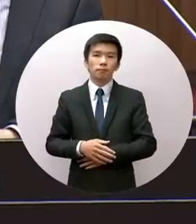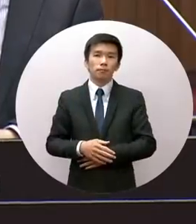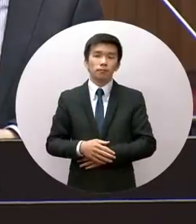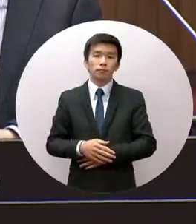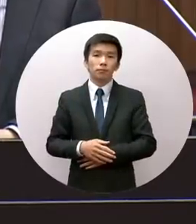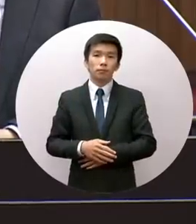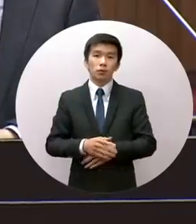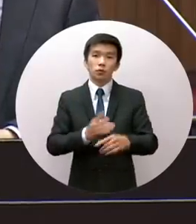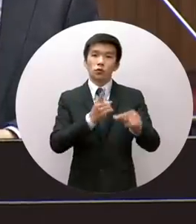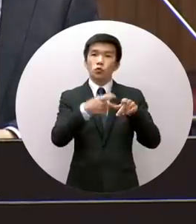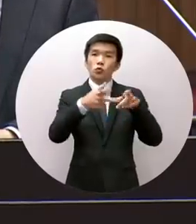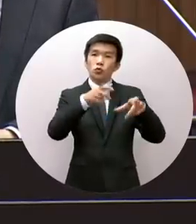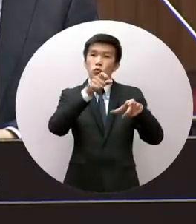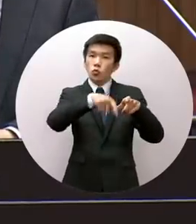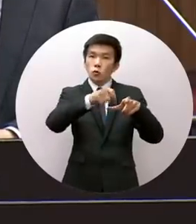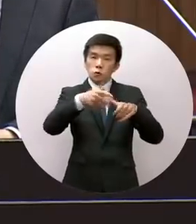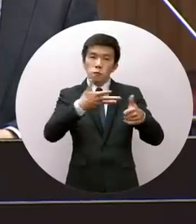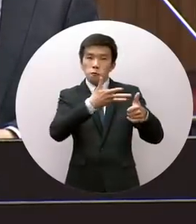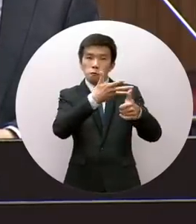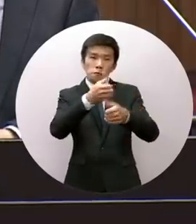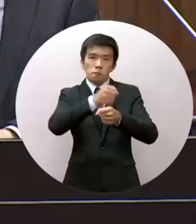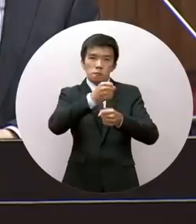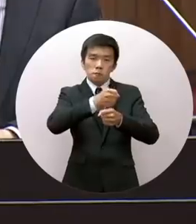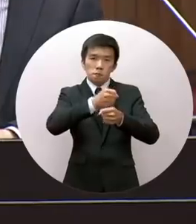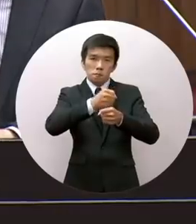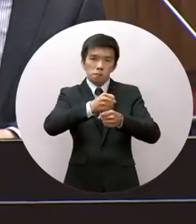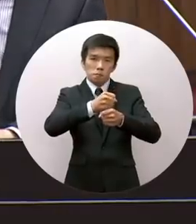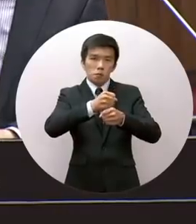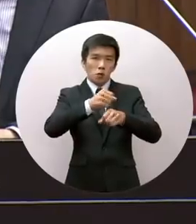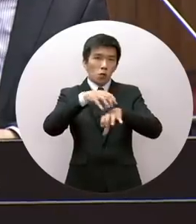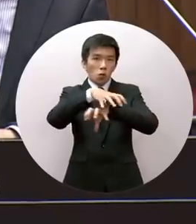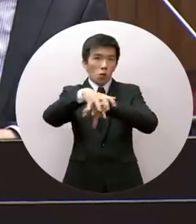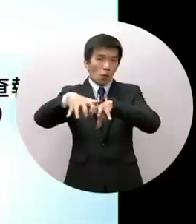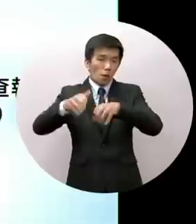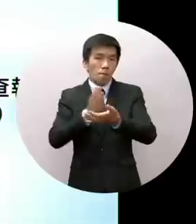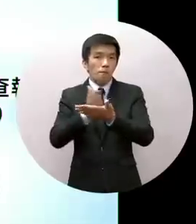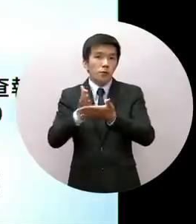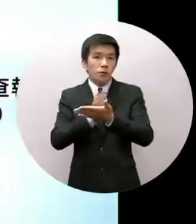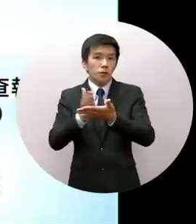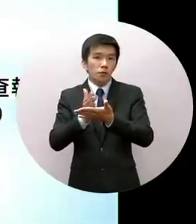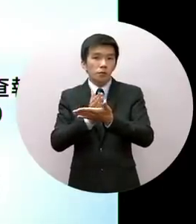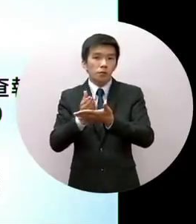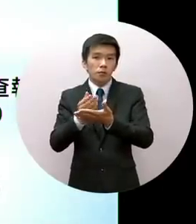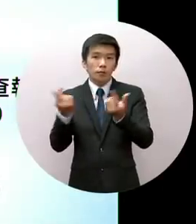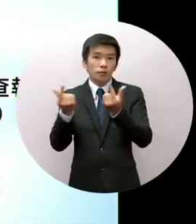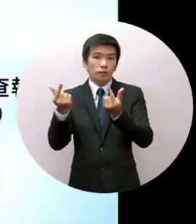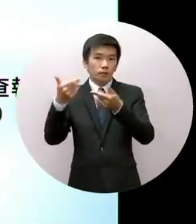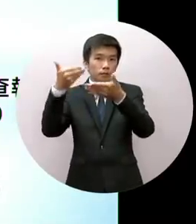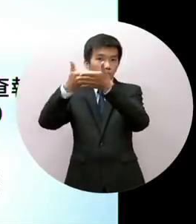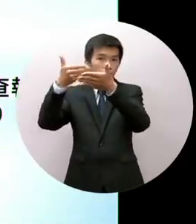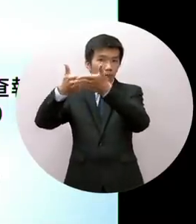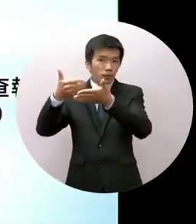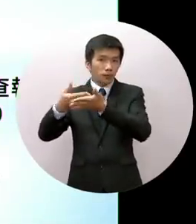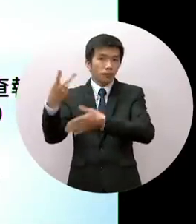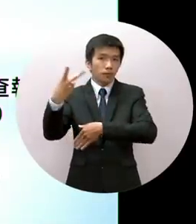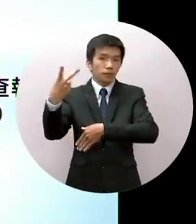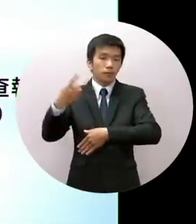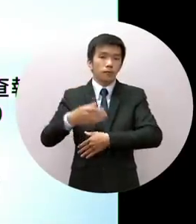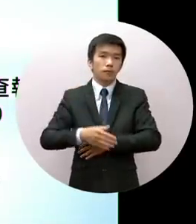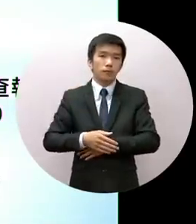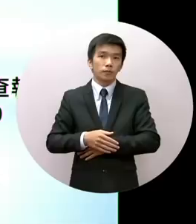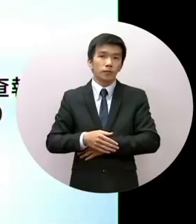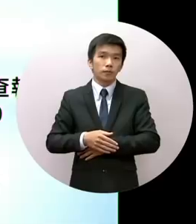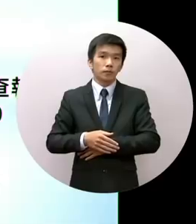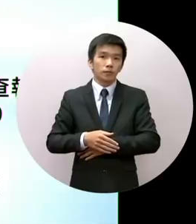跟中油做了一个调查，环评，两张图的重叠，可以看到那一圈，中